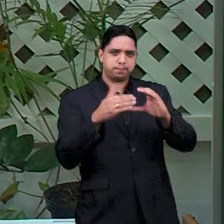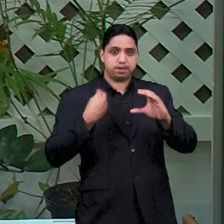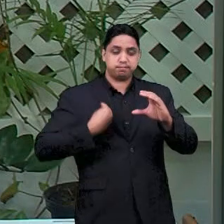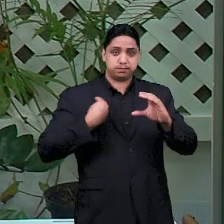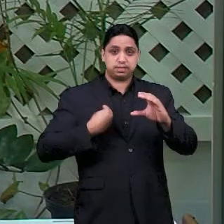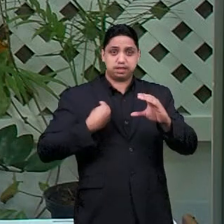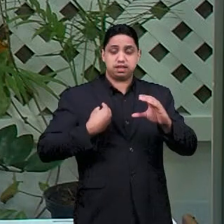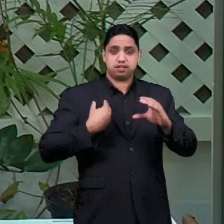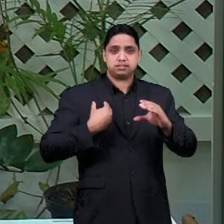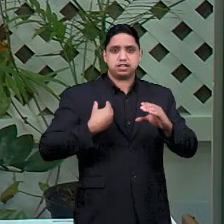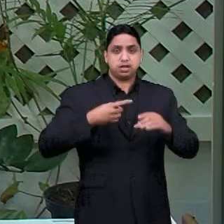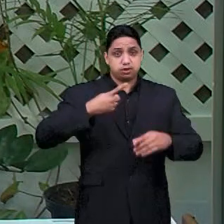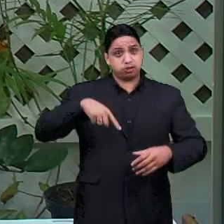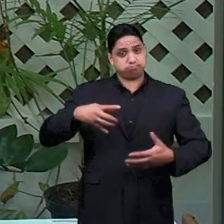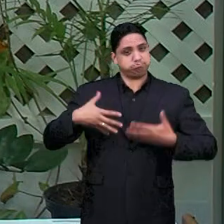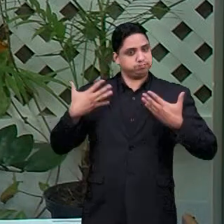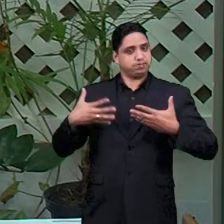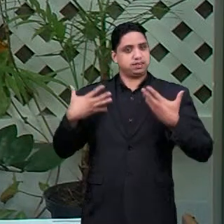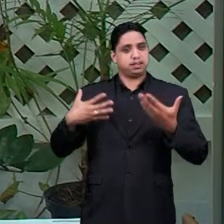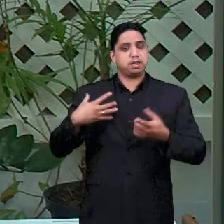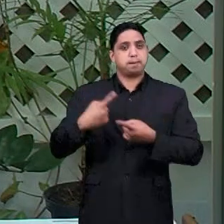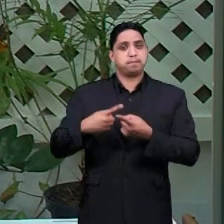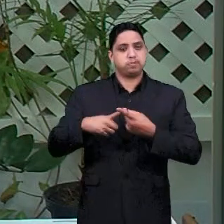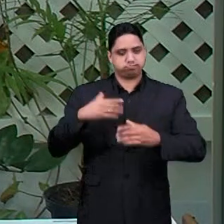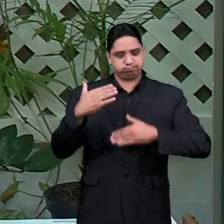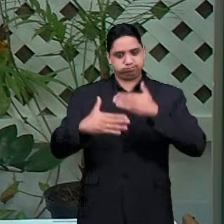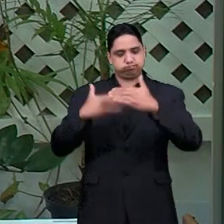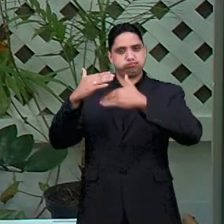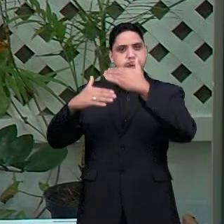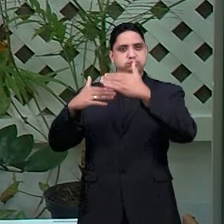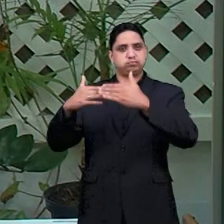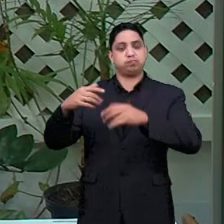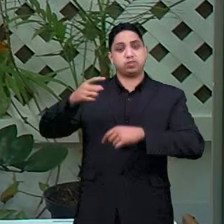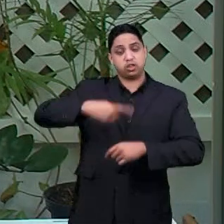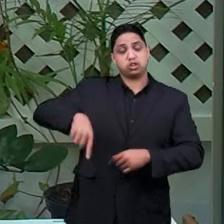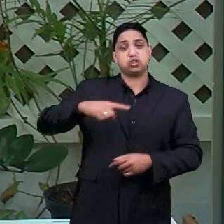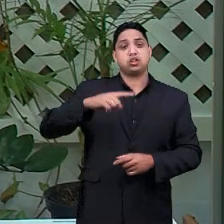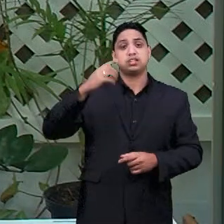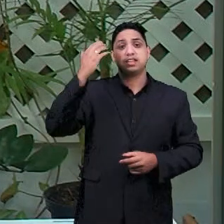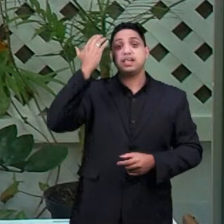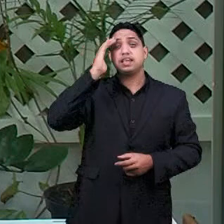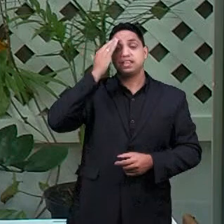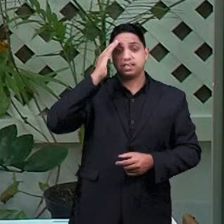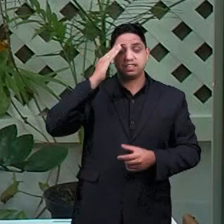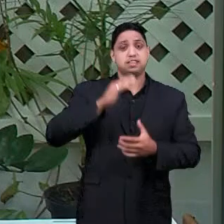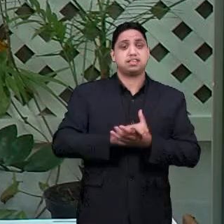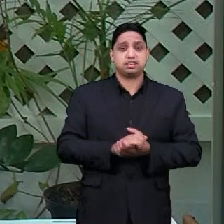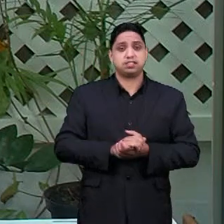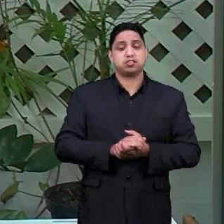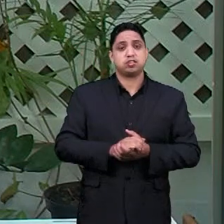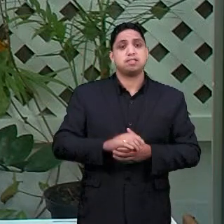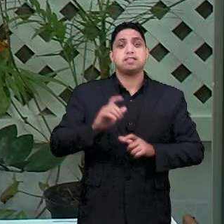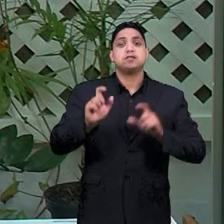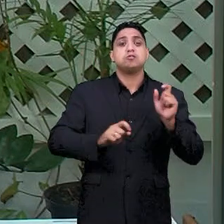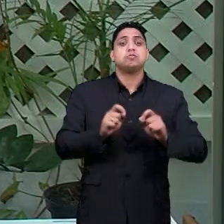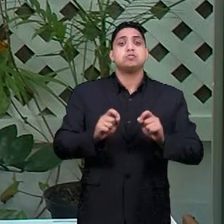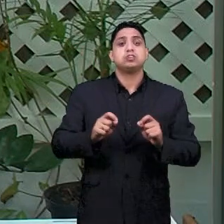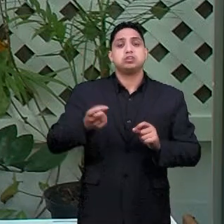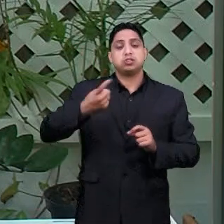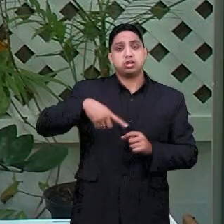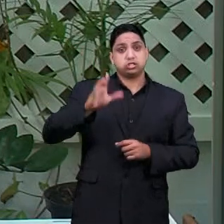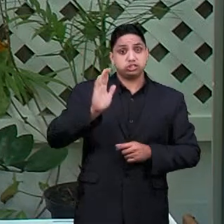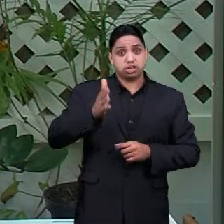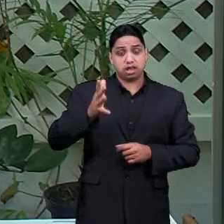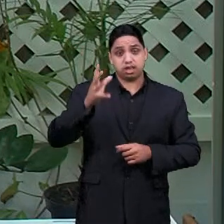Cela nous réjouit beaucoup parce que nous édifie. Et nous sommes en train de comprendre ce que nous avons